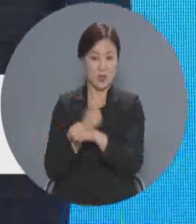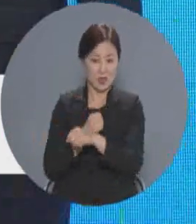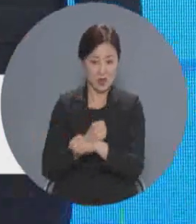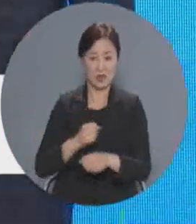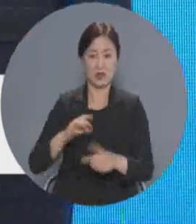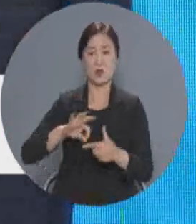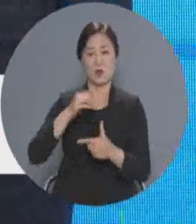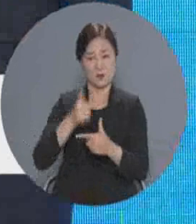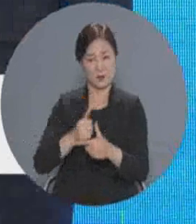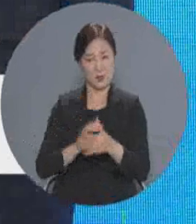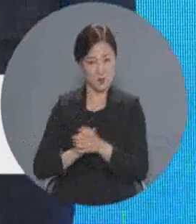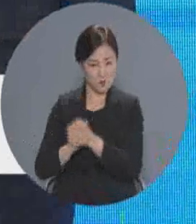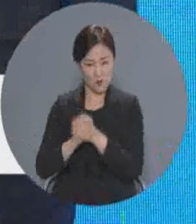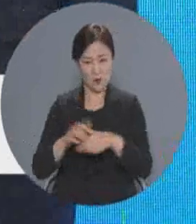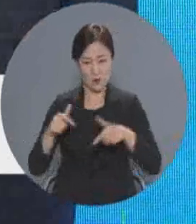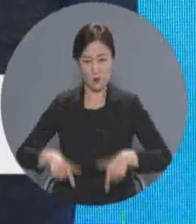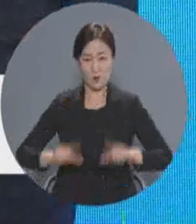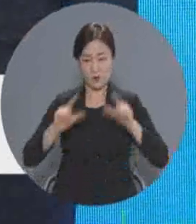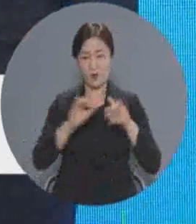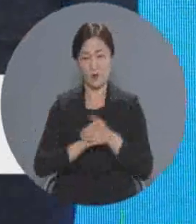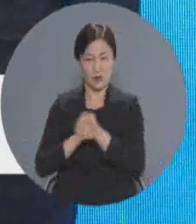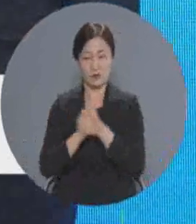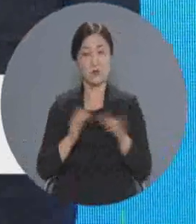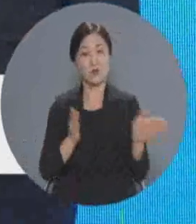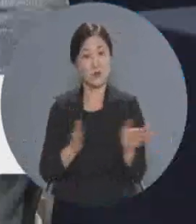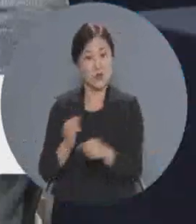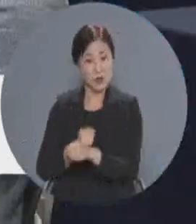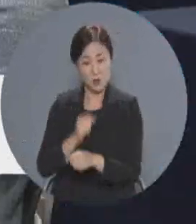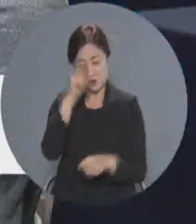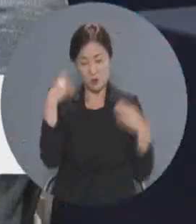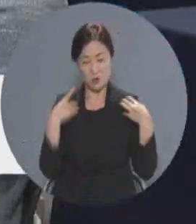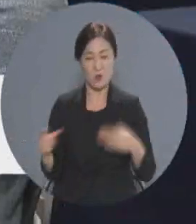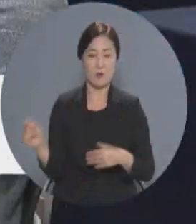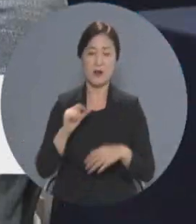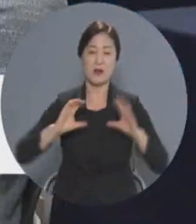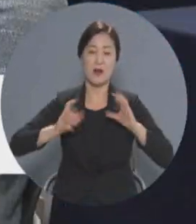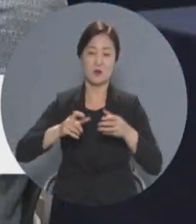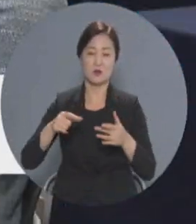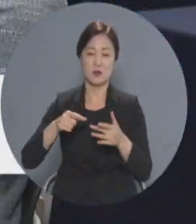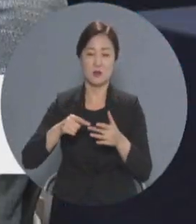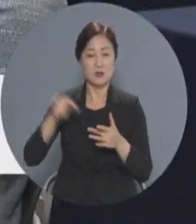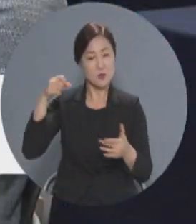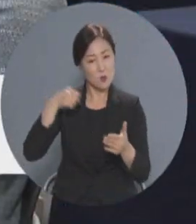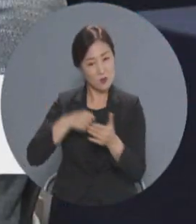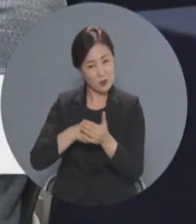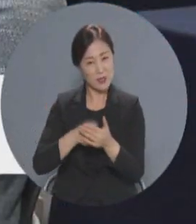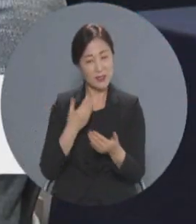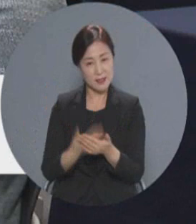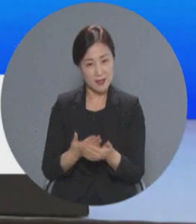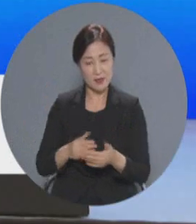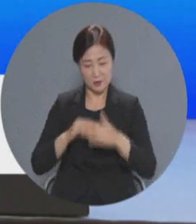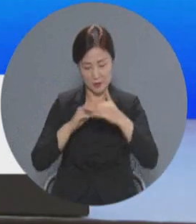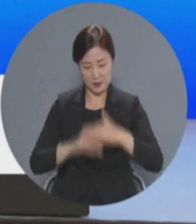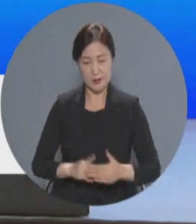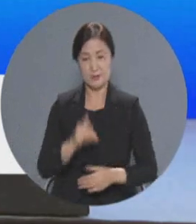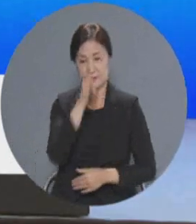화합과 동서 화합의 초석을 다지고 정부가 조속히 국내 개최 도시를 선정하라는 요구를 담고